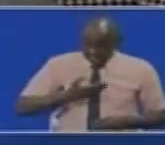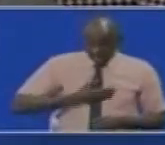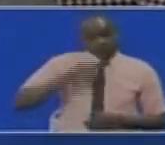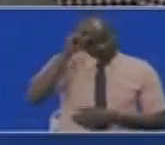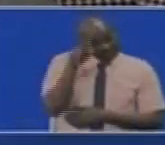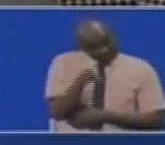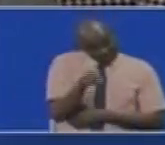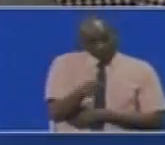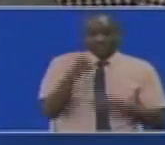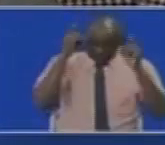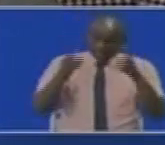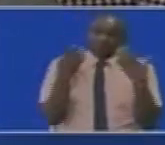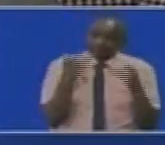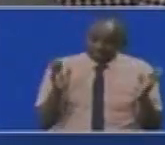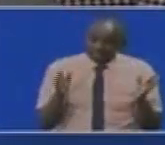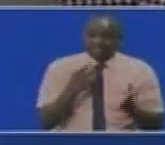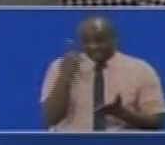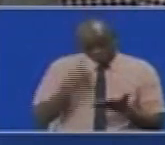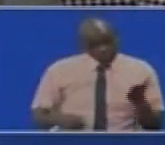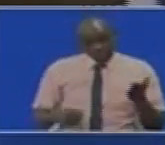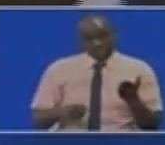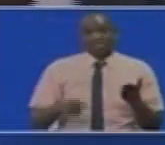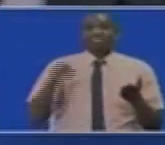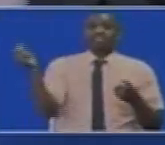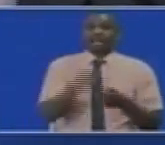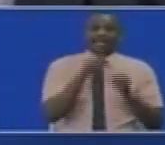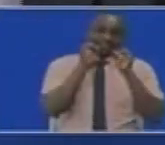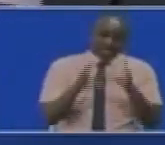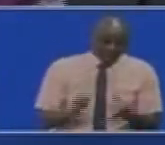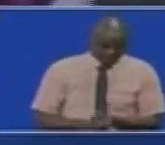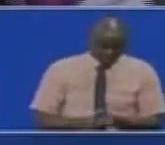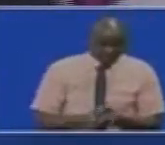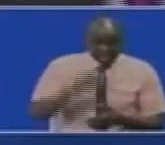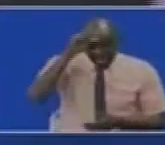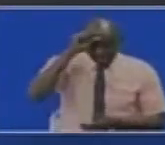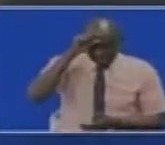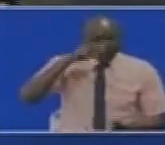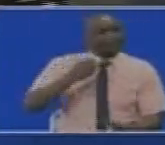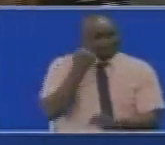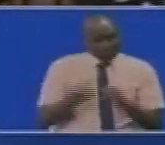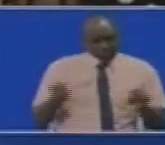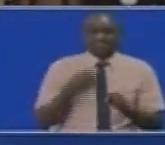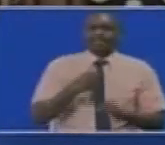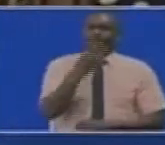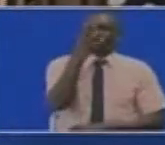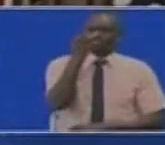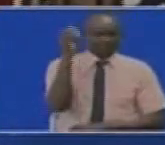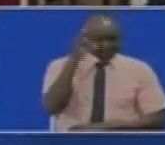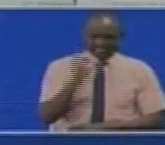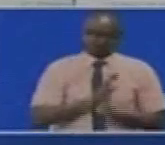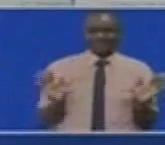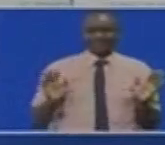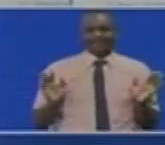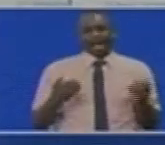of governors has made a resolution that there will be no salary. Serikali imesimama kidete na nyongeza ya 40% ya mshahara